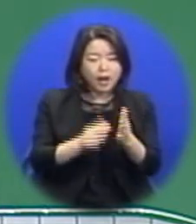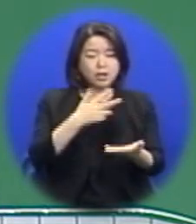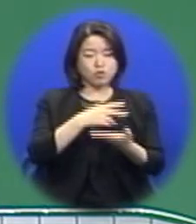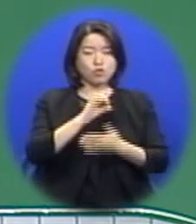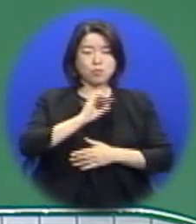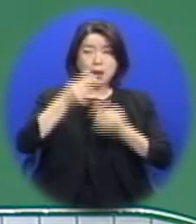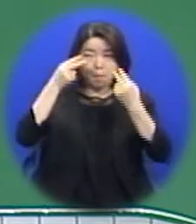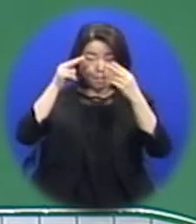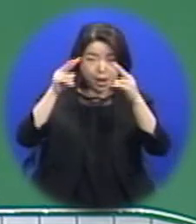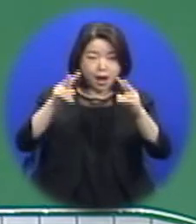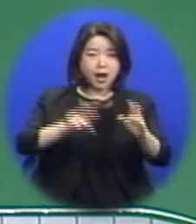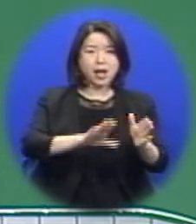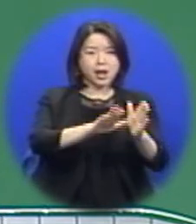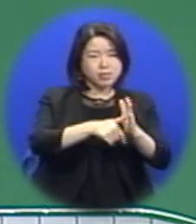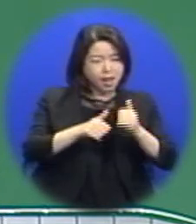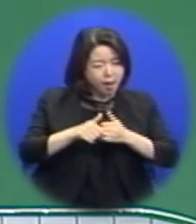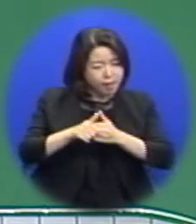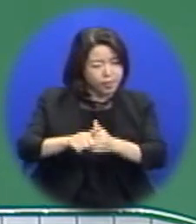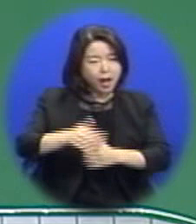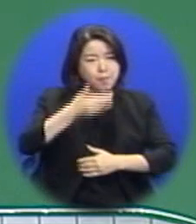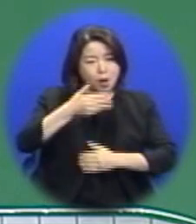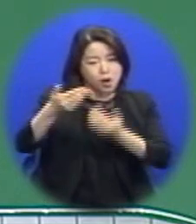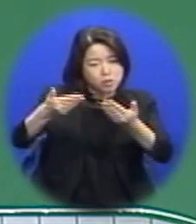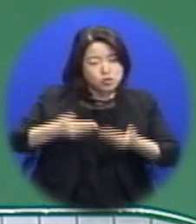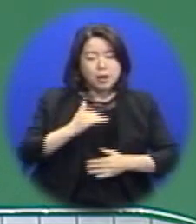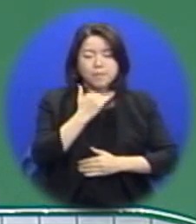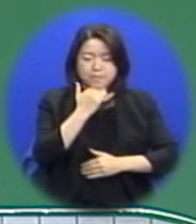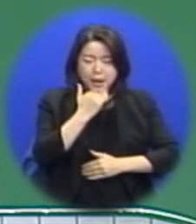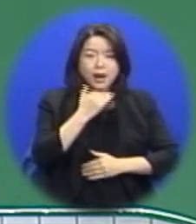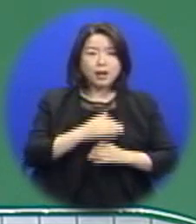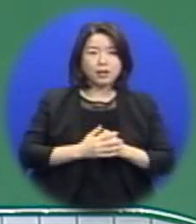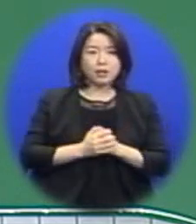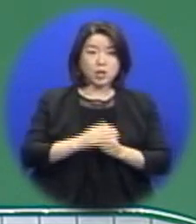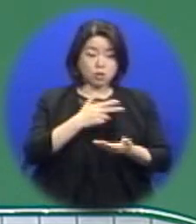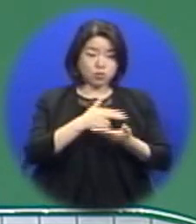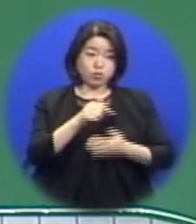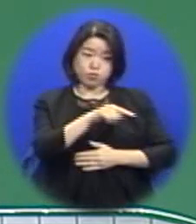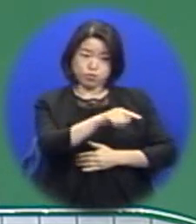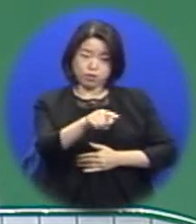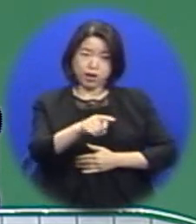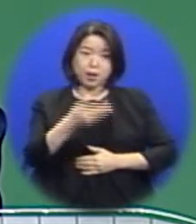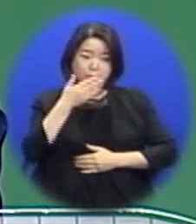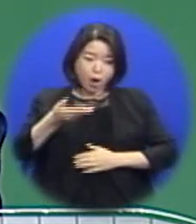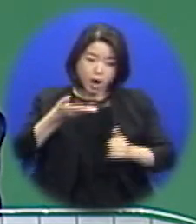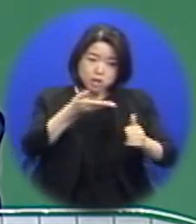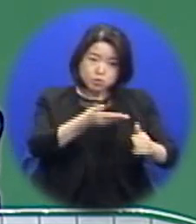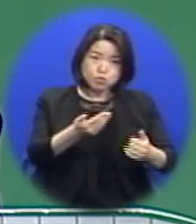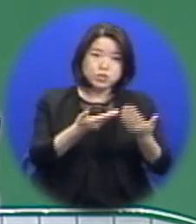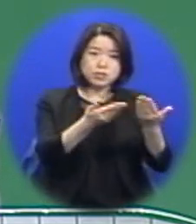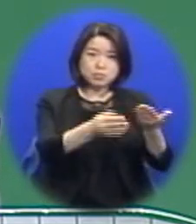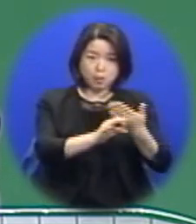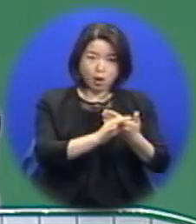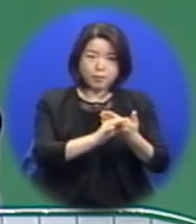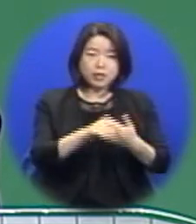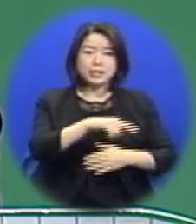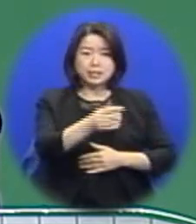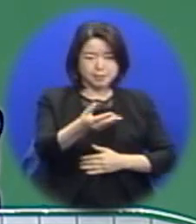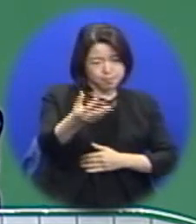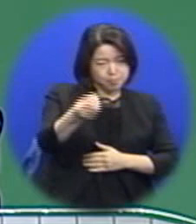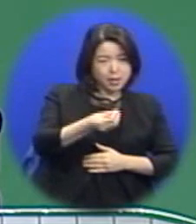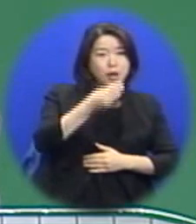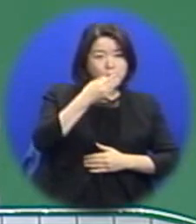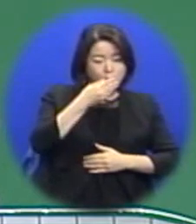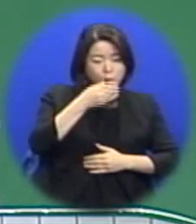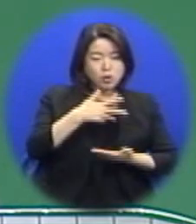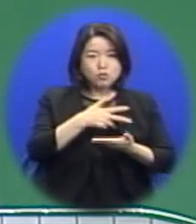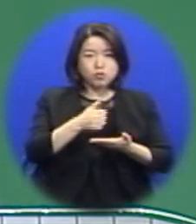바라보며 때를 따라서 먹이 주시기를 기다립니다. 주님께서 그들에게 먹이를 주시면 그들은 받아 먹고 주님께서 손을